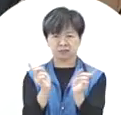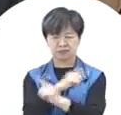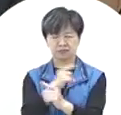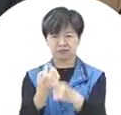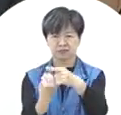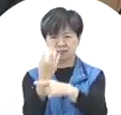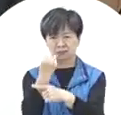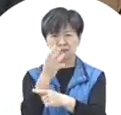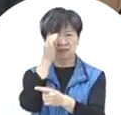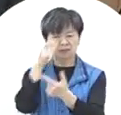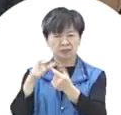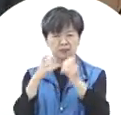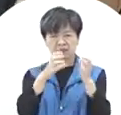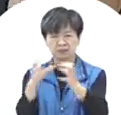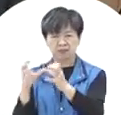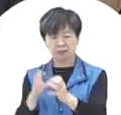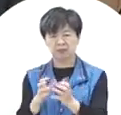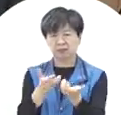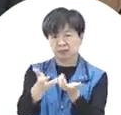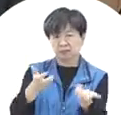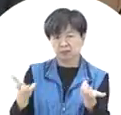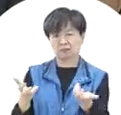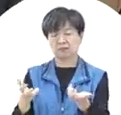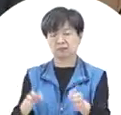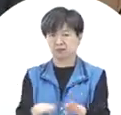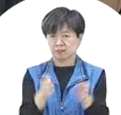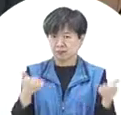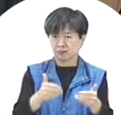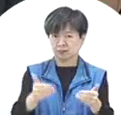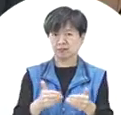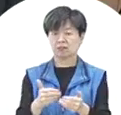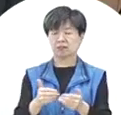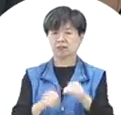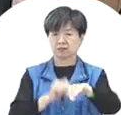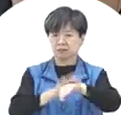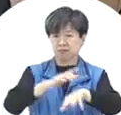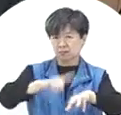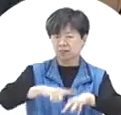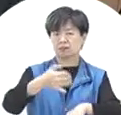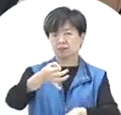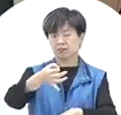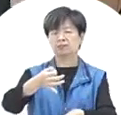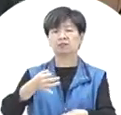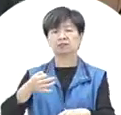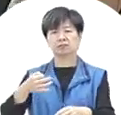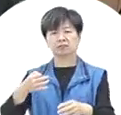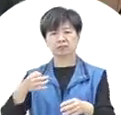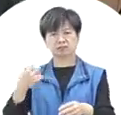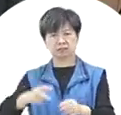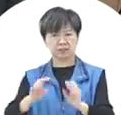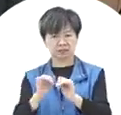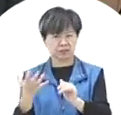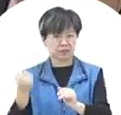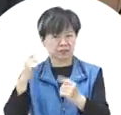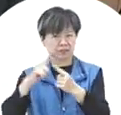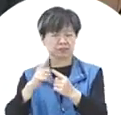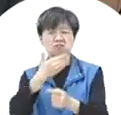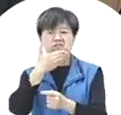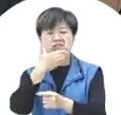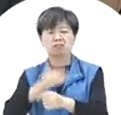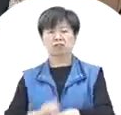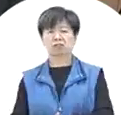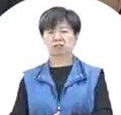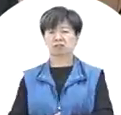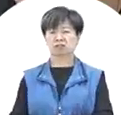公共设施的配置的状况，开发的总成本以及底价这个土地所有权人的受益程度。 所以要跳票